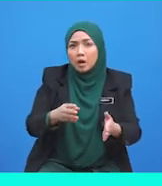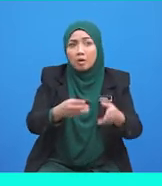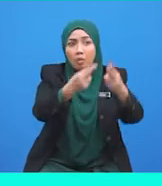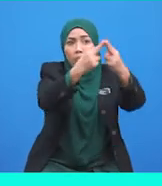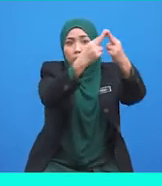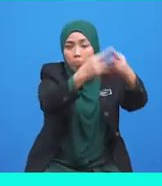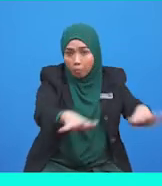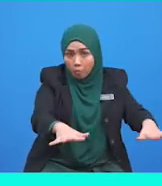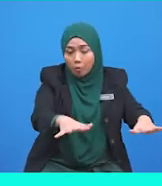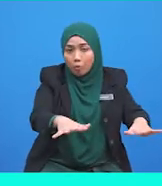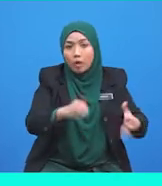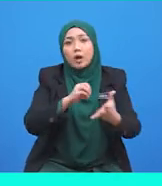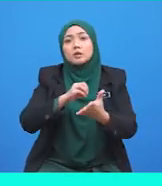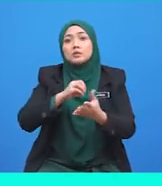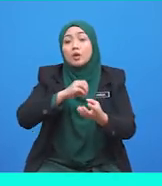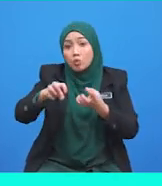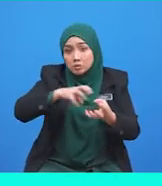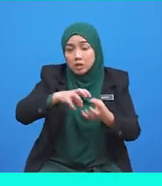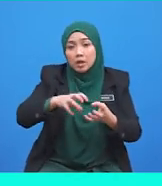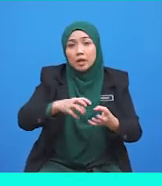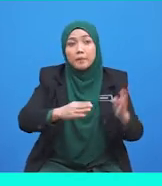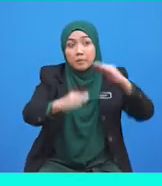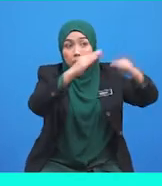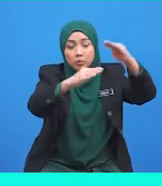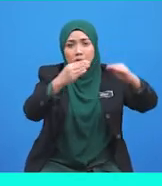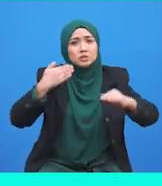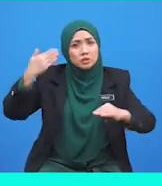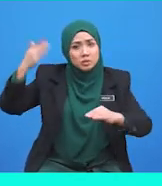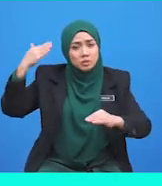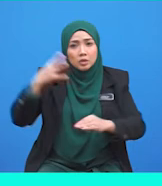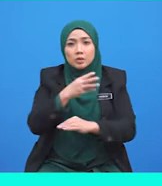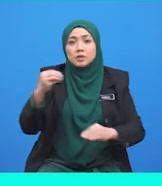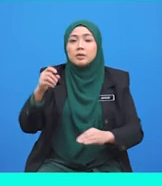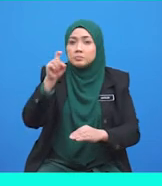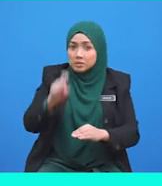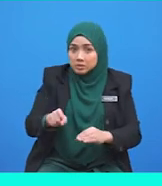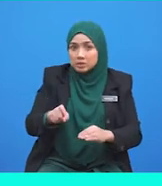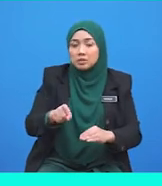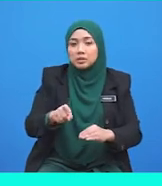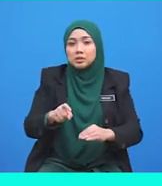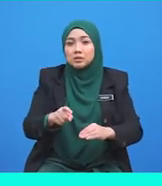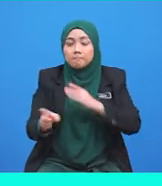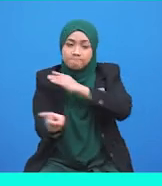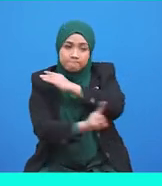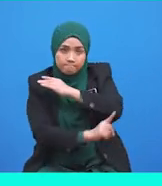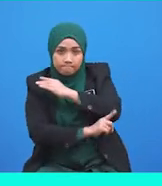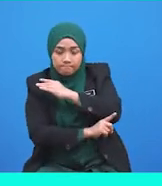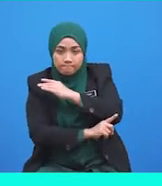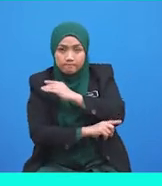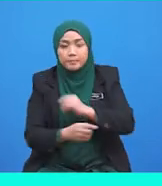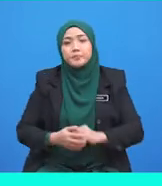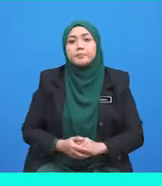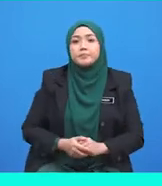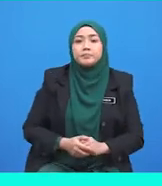atau memusnahkan bangunan bersejarah, mereka perlulah dikenakan tindakan undang-undang. Oleh